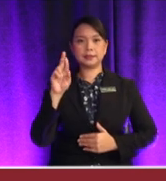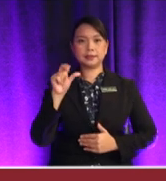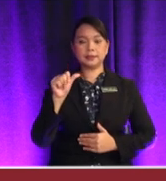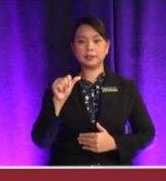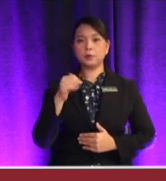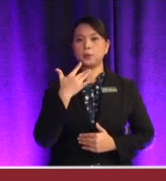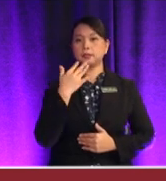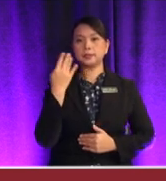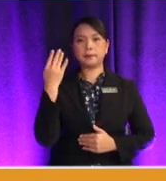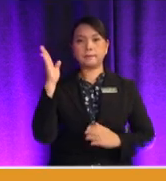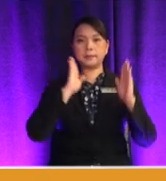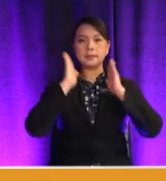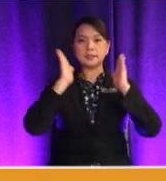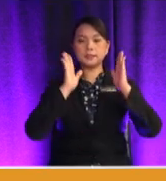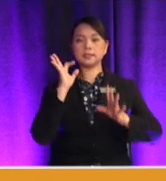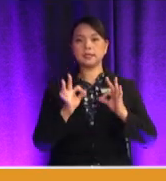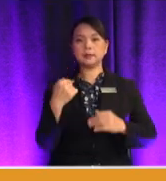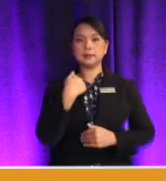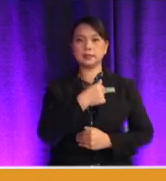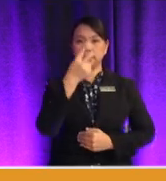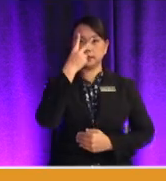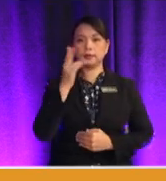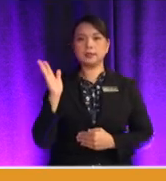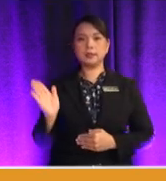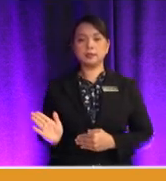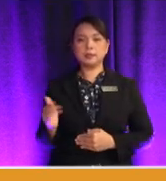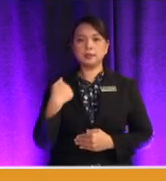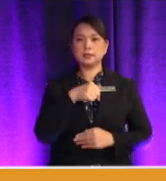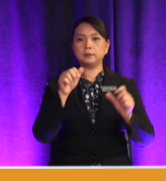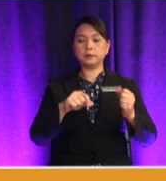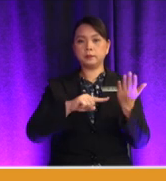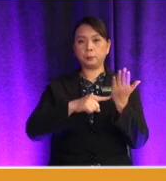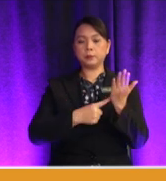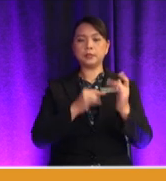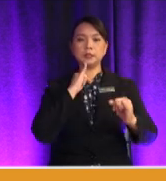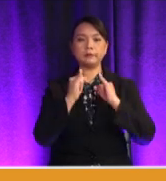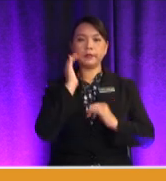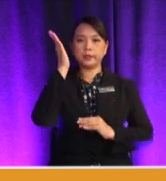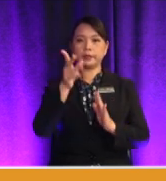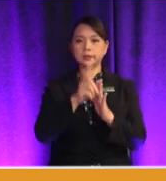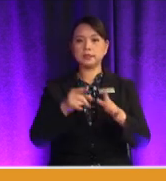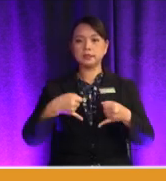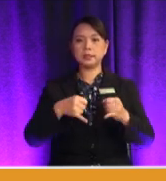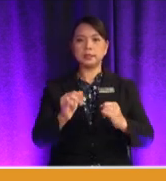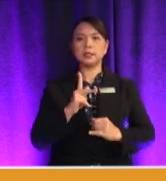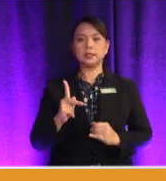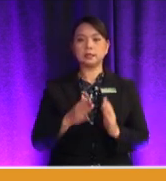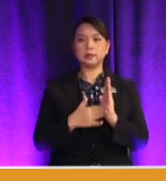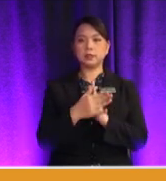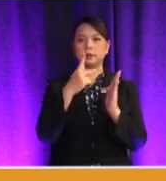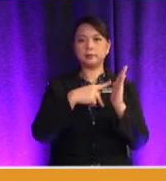Okey. Okey. Baik. Okay. Kalau kita tengok dekat sini, kita boleh mulakan temuramah akan dijalankan pada program Citra Malaysia